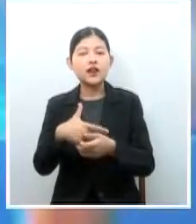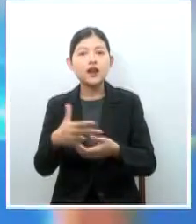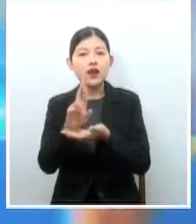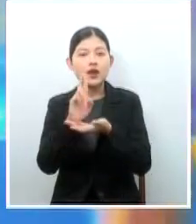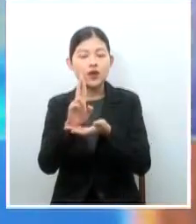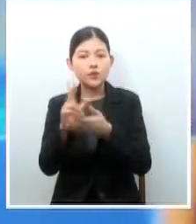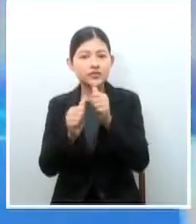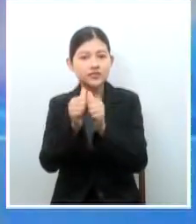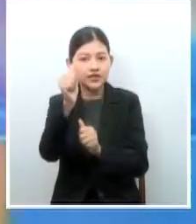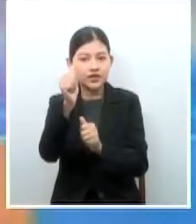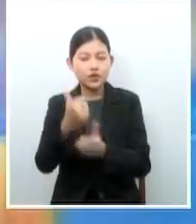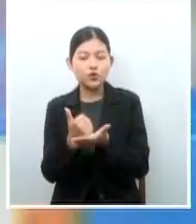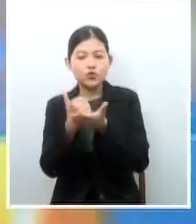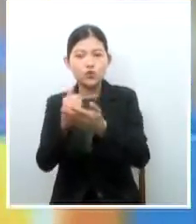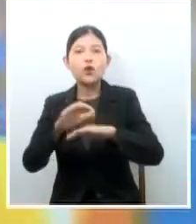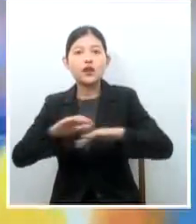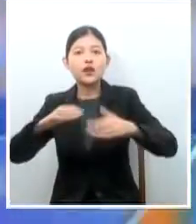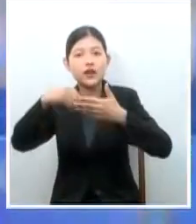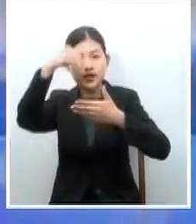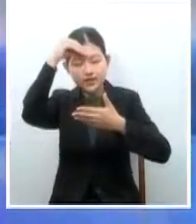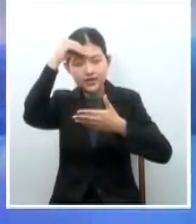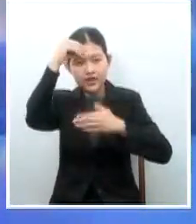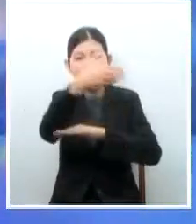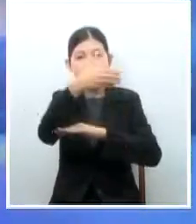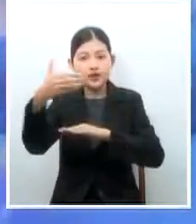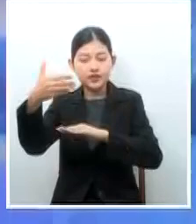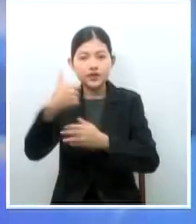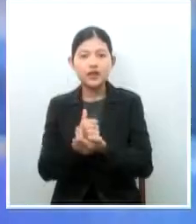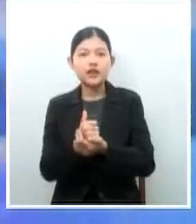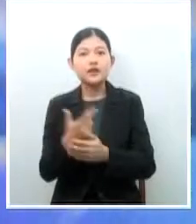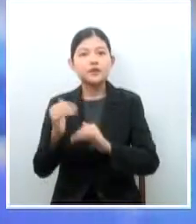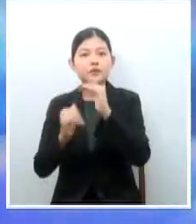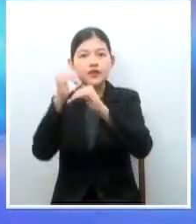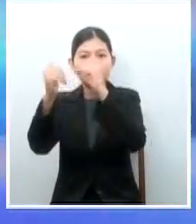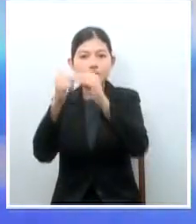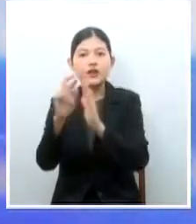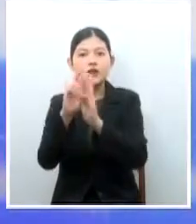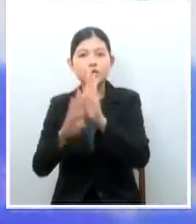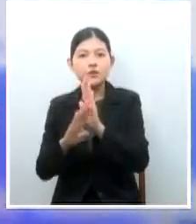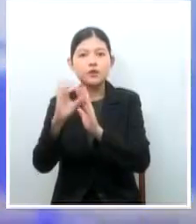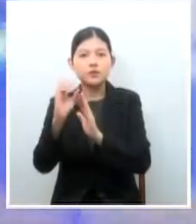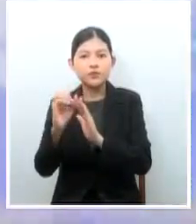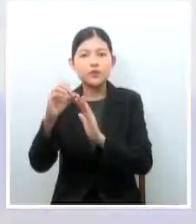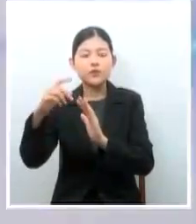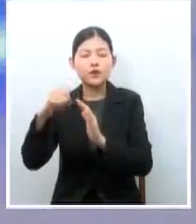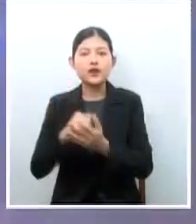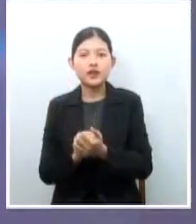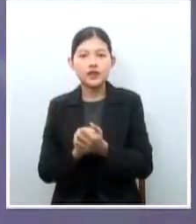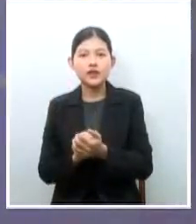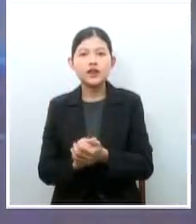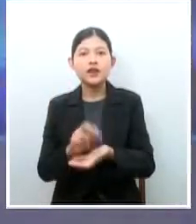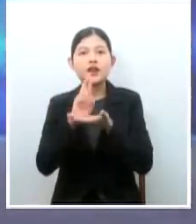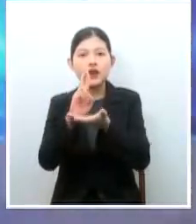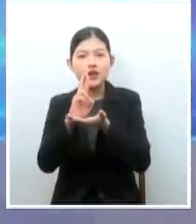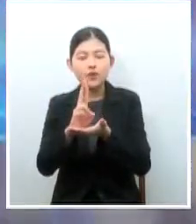วยเหลือนักเรียนระดับประเทศจากการพัฒนาระบบ RO Student Care รางวัลสถานศึกษาสีขาวปล